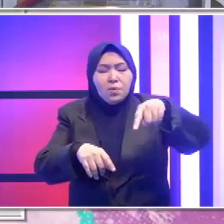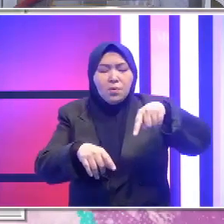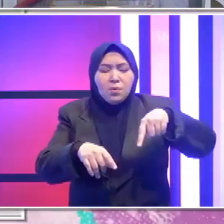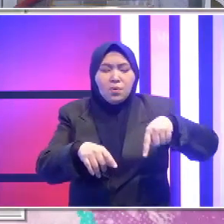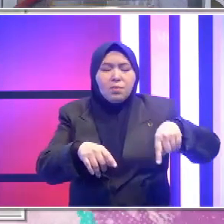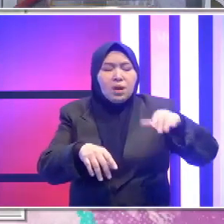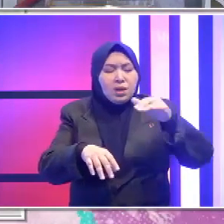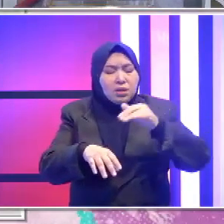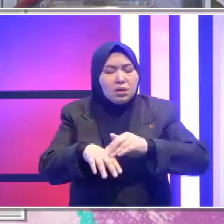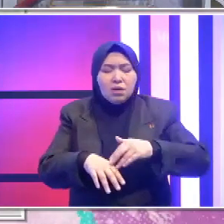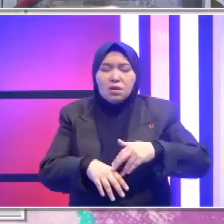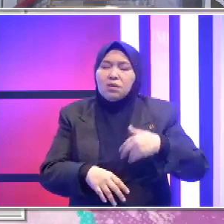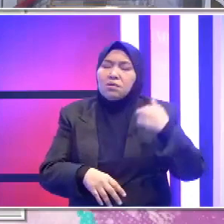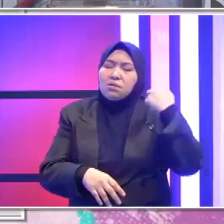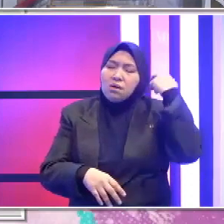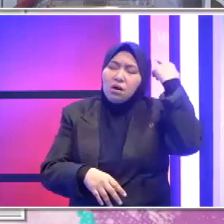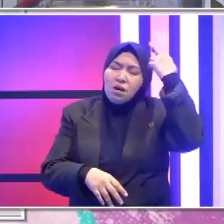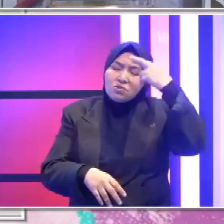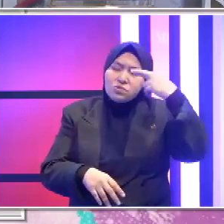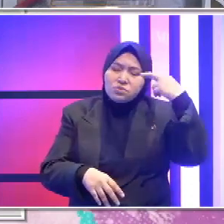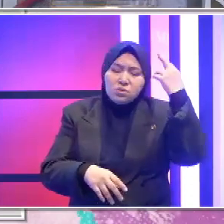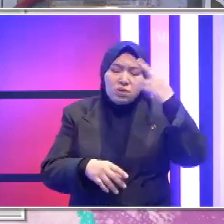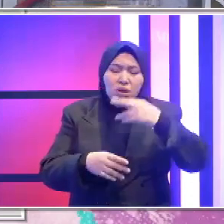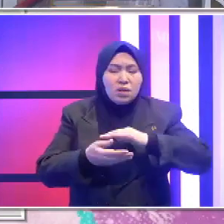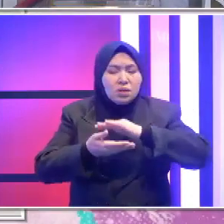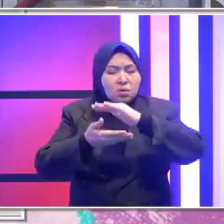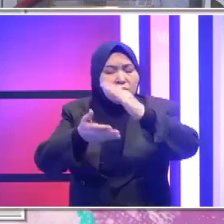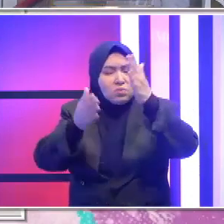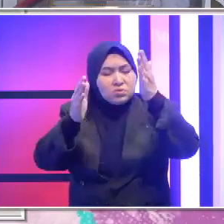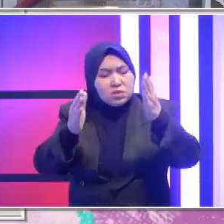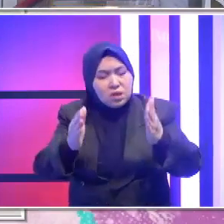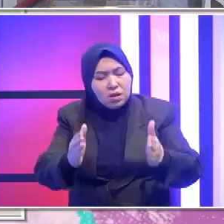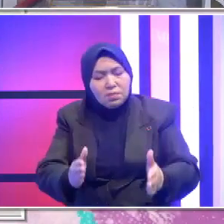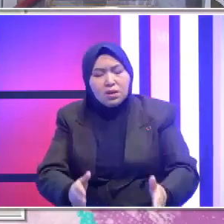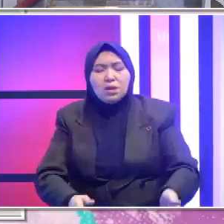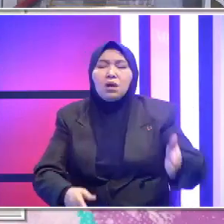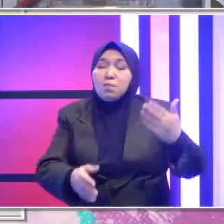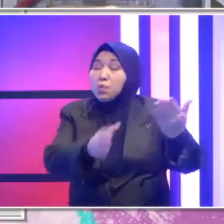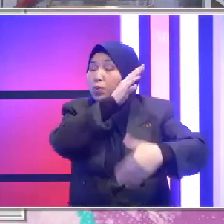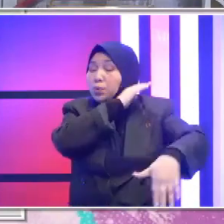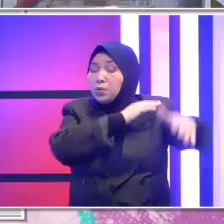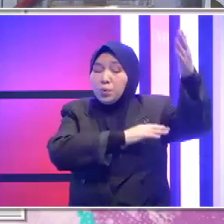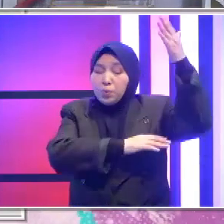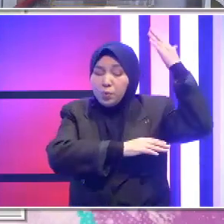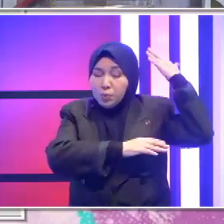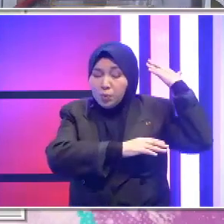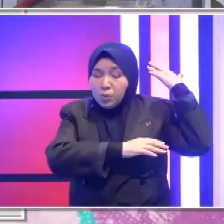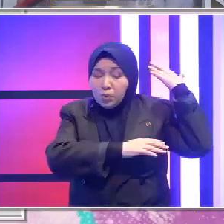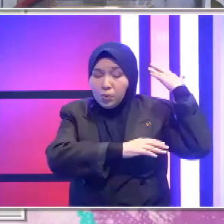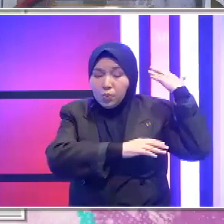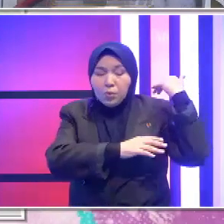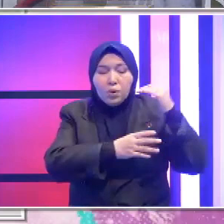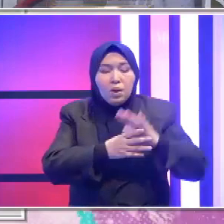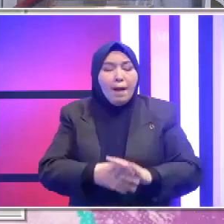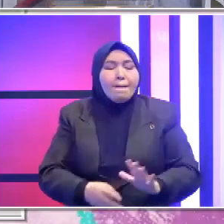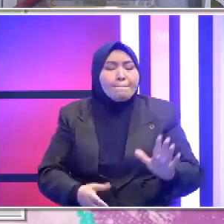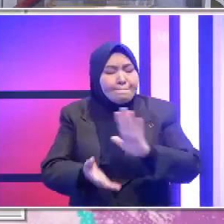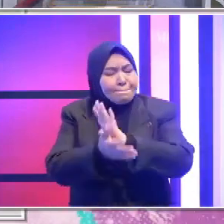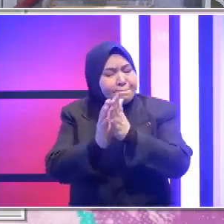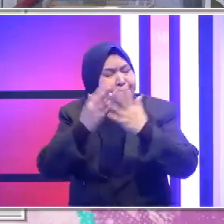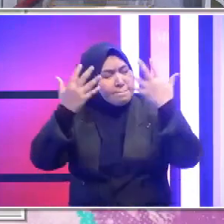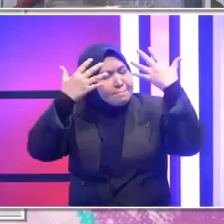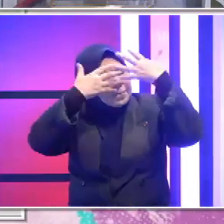Zaki aja betul musainid Yin rahmiyati